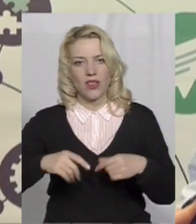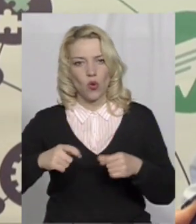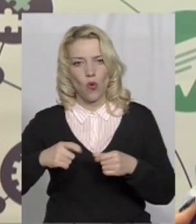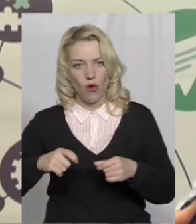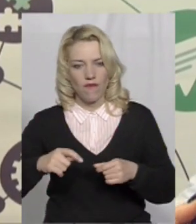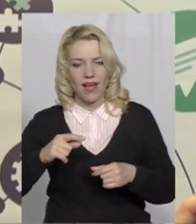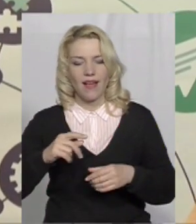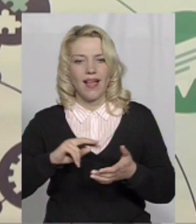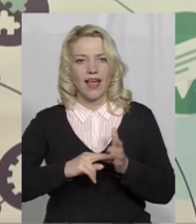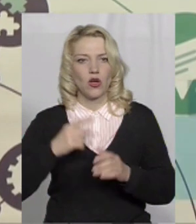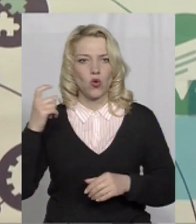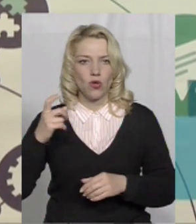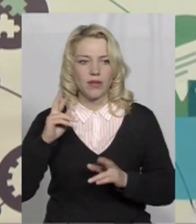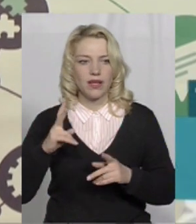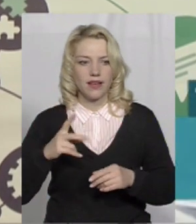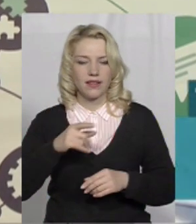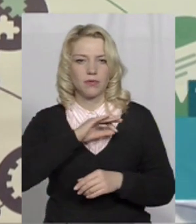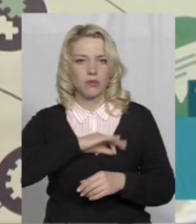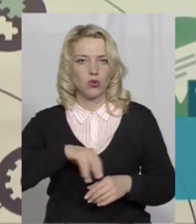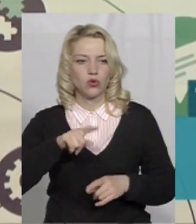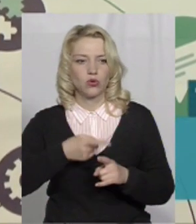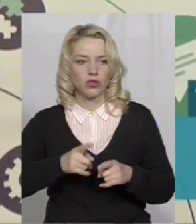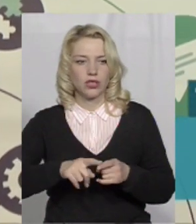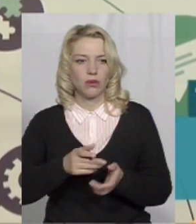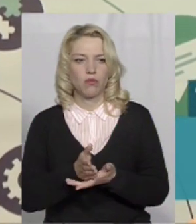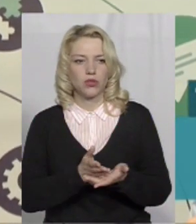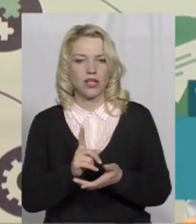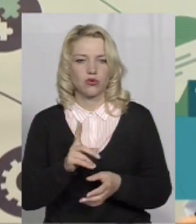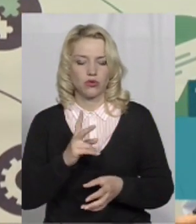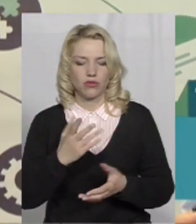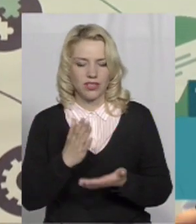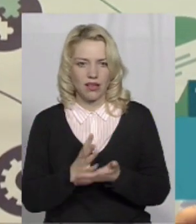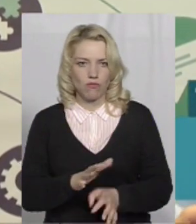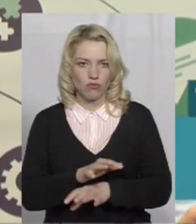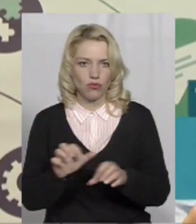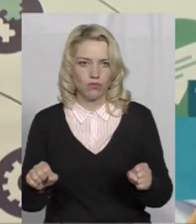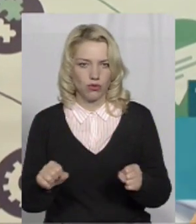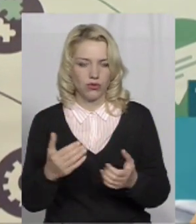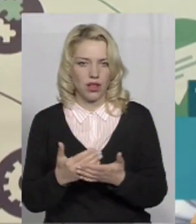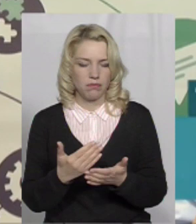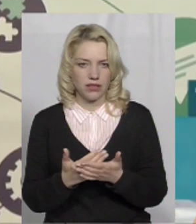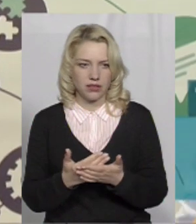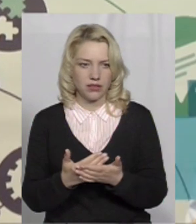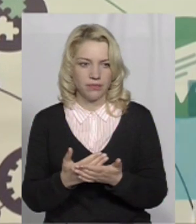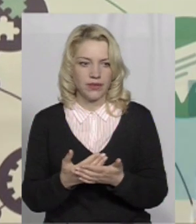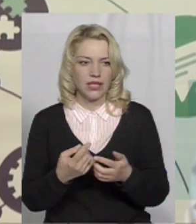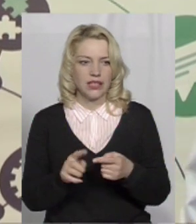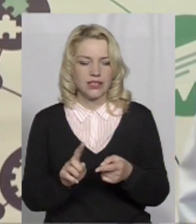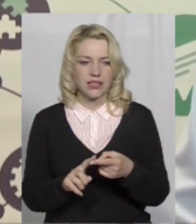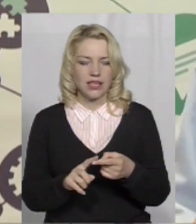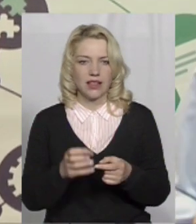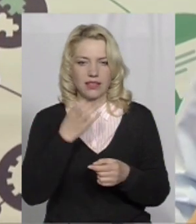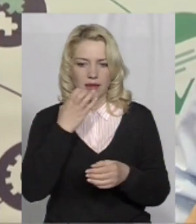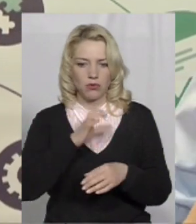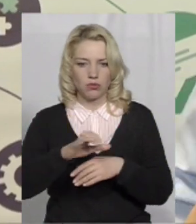її примінити до тих послуг, які оказуються монопольно? Наприклад, це